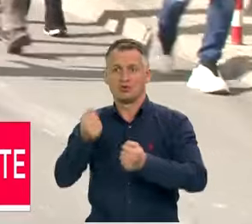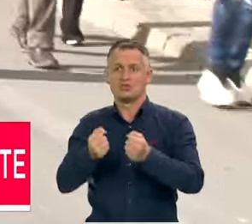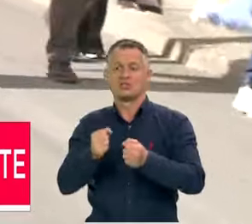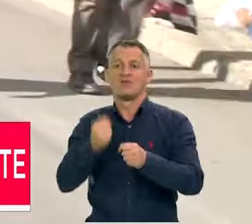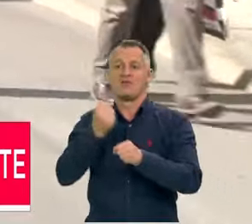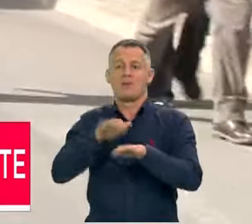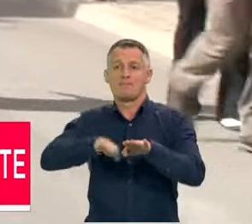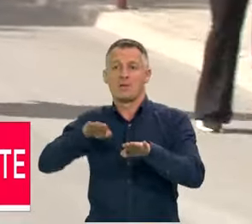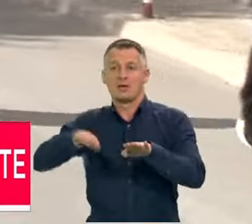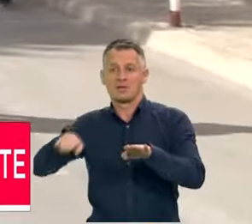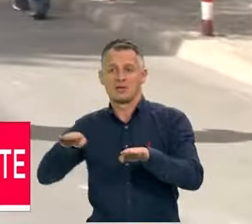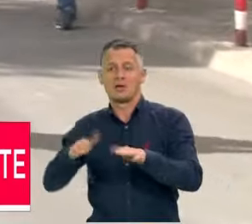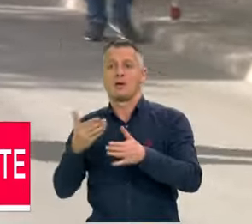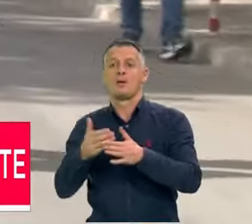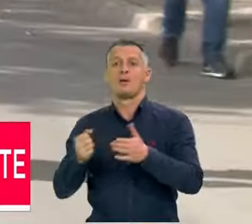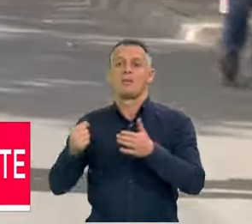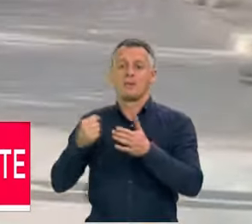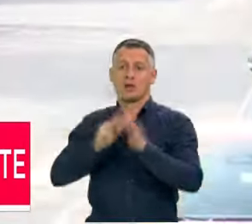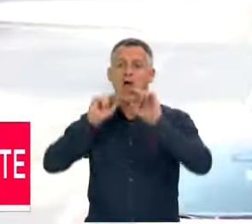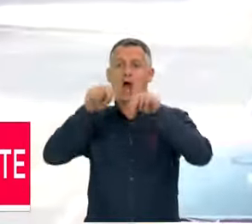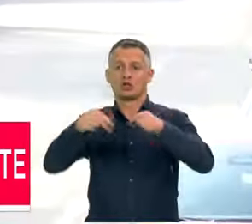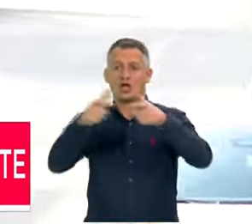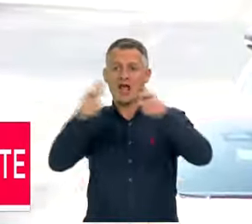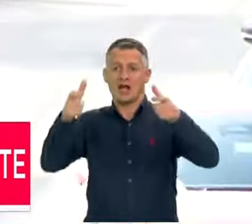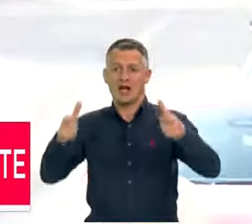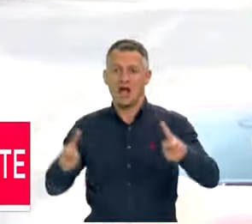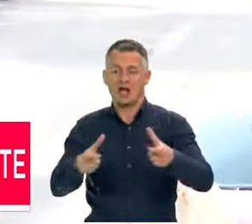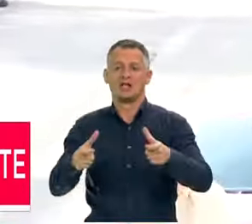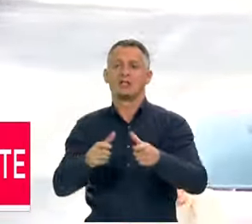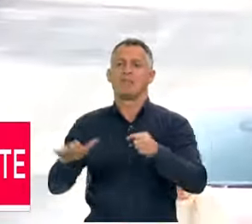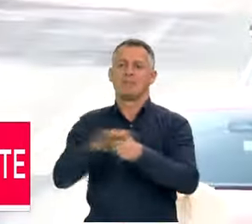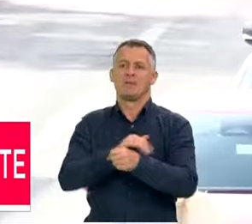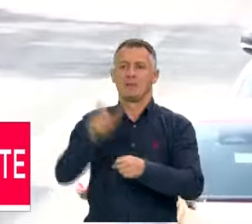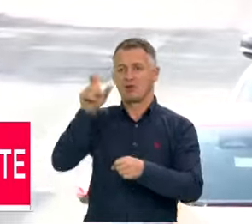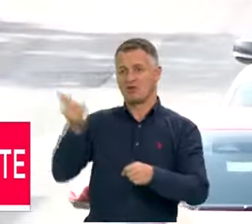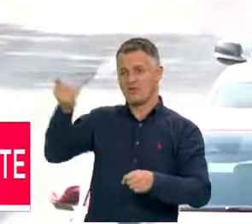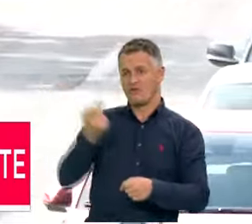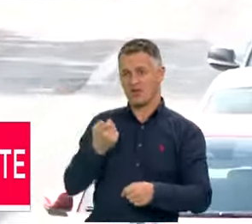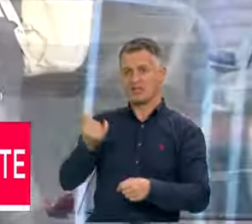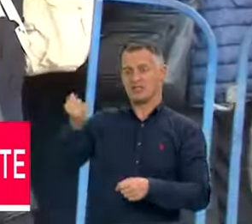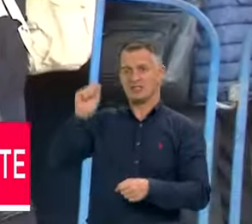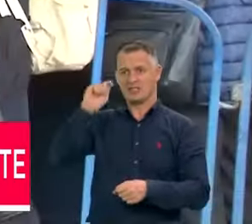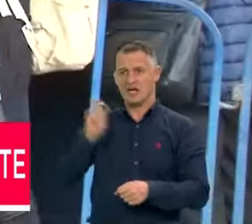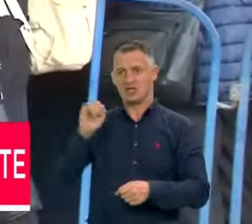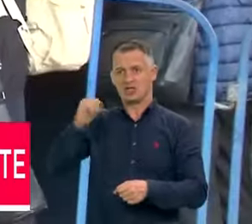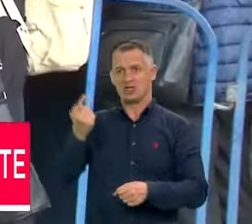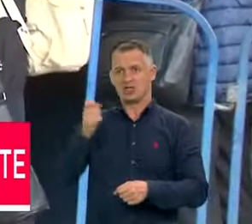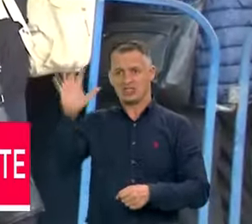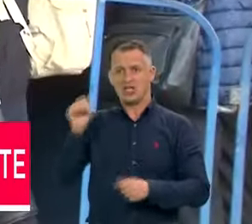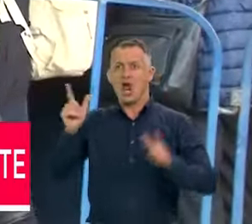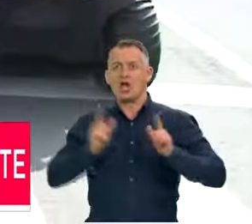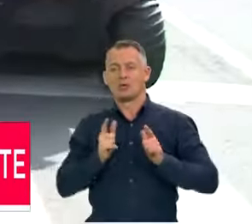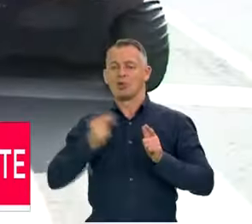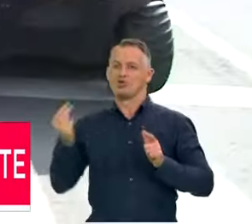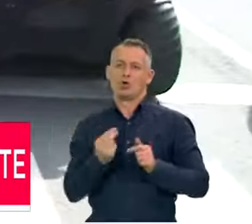parcheze culoarul spre raclă e plin de la un capăt la celălalt pelerinii veniți din țară și din străinătate așteaptă cel